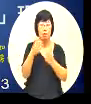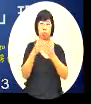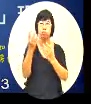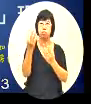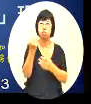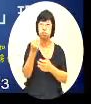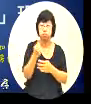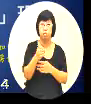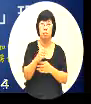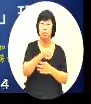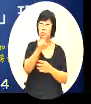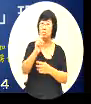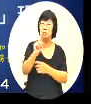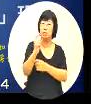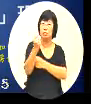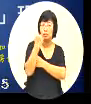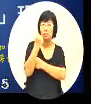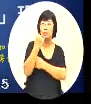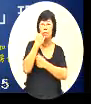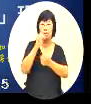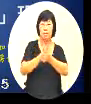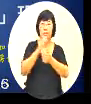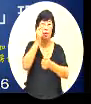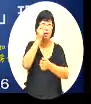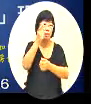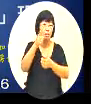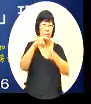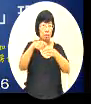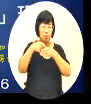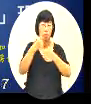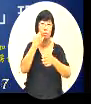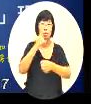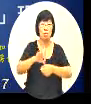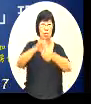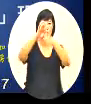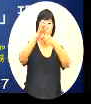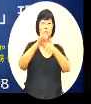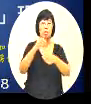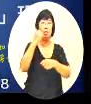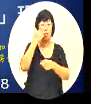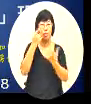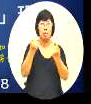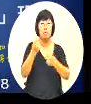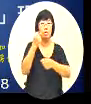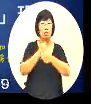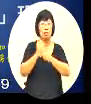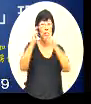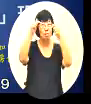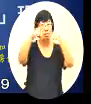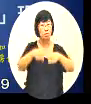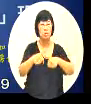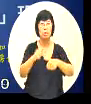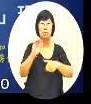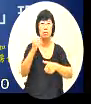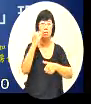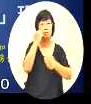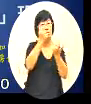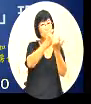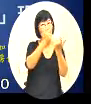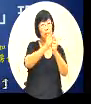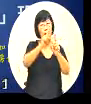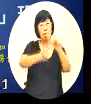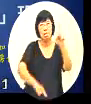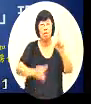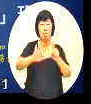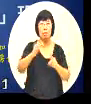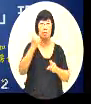怎么努力去把薪资拉高嘛齁。那么如果我们花同样的上班时间，高雄的薪资远不如台北，以前还